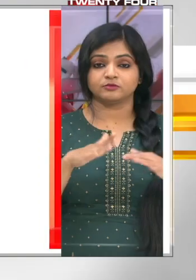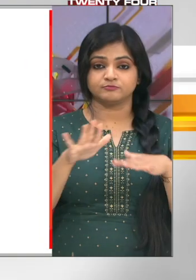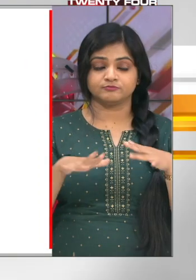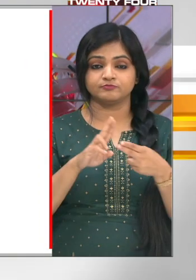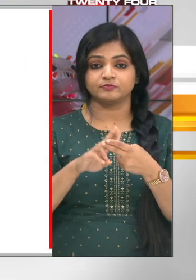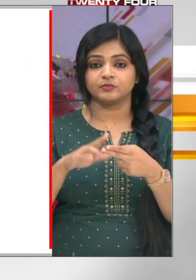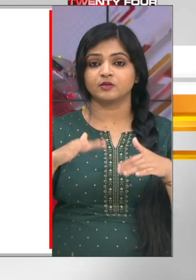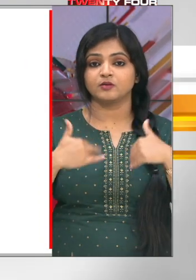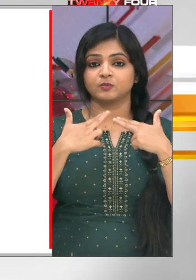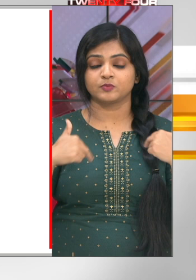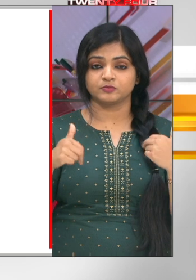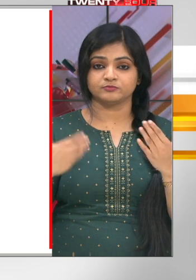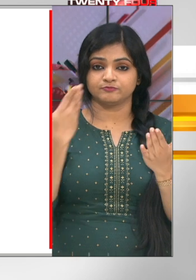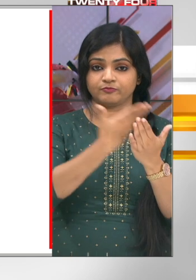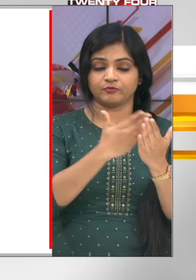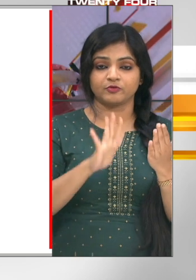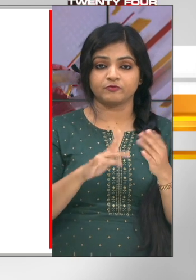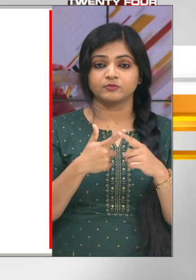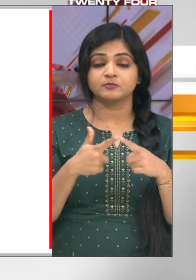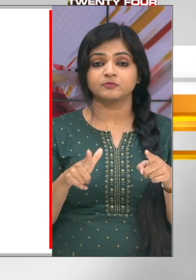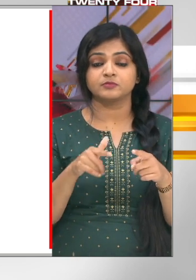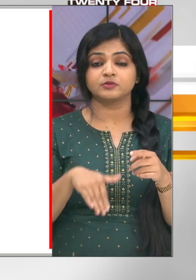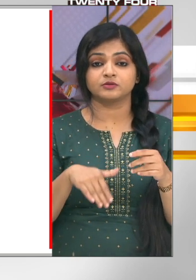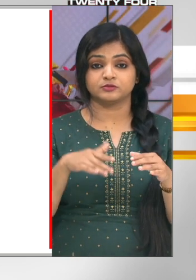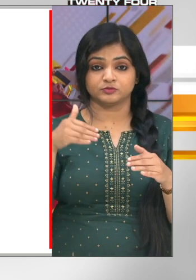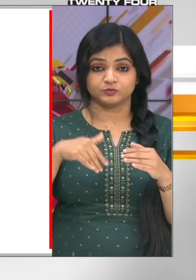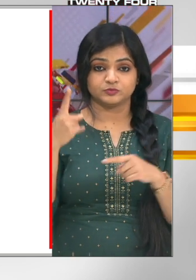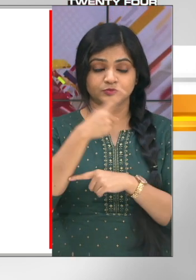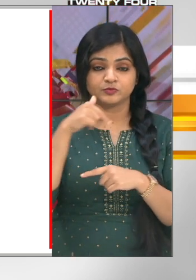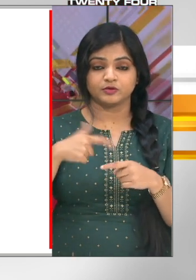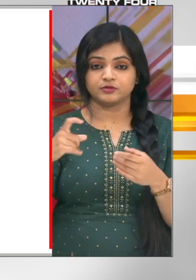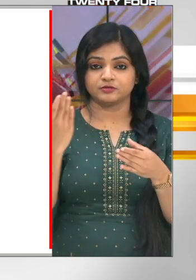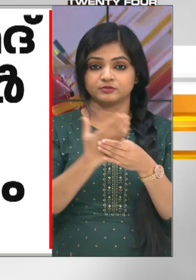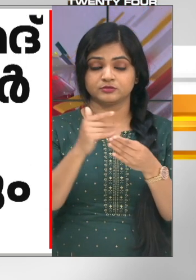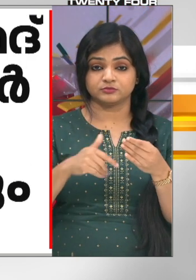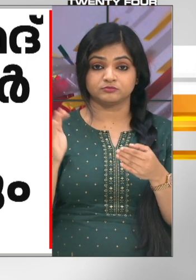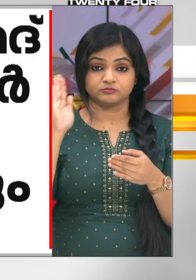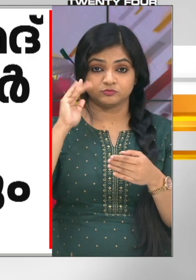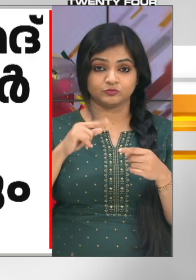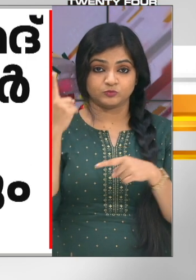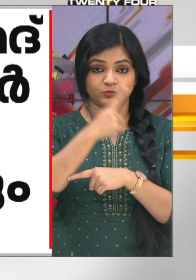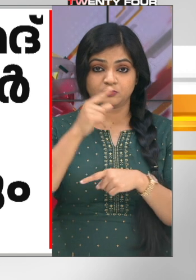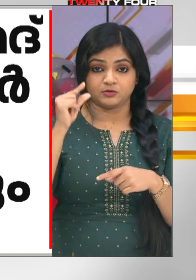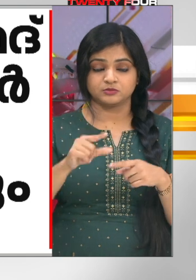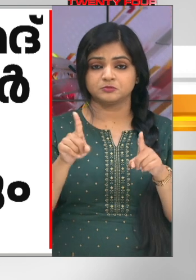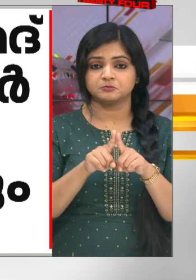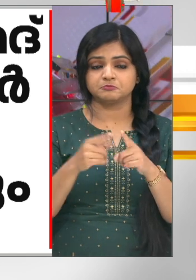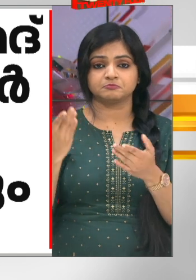ഹൈക്കോടതിയിൽ നീക്കിയിരുന്നു. പക്ഷേ അത് നിലവിൽ ഇന്ന് ആ കേസ് പരിഗണിക്കാനുള്ള സാധ്യത കാണുന്നില്ല. കാരണം